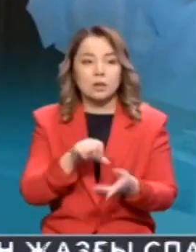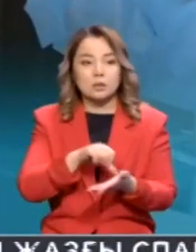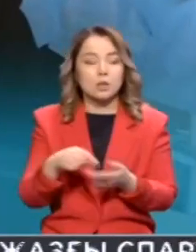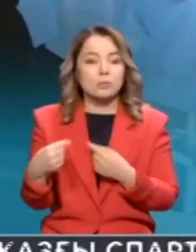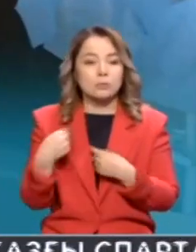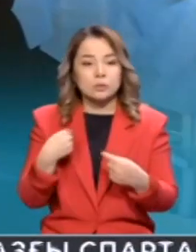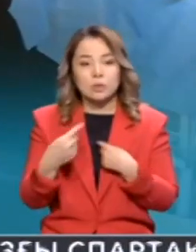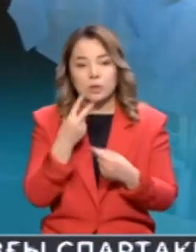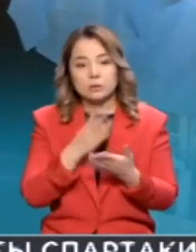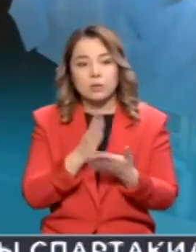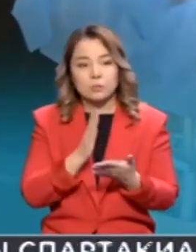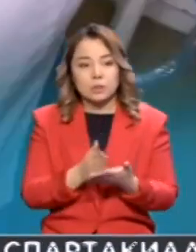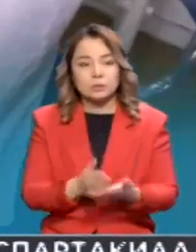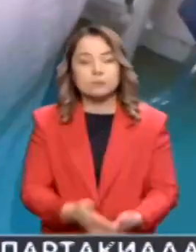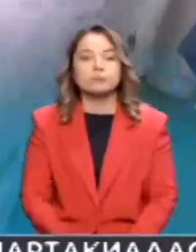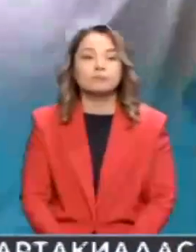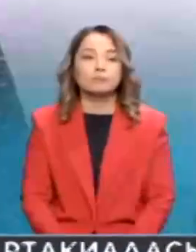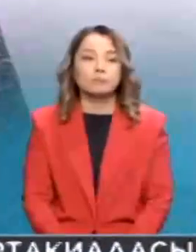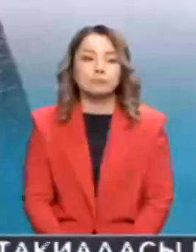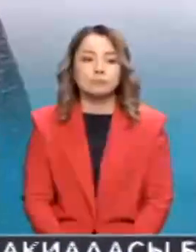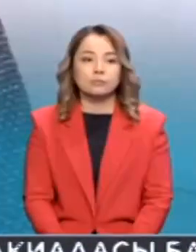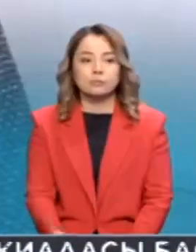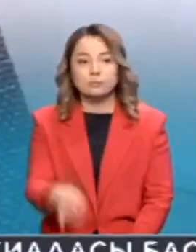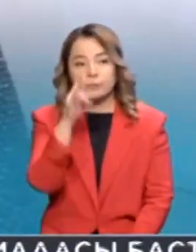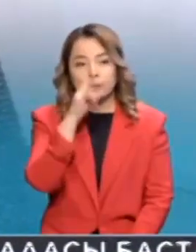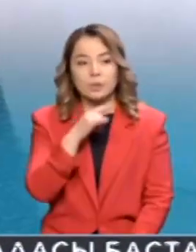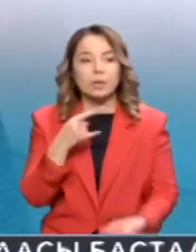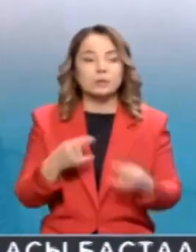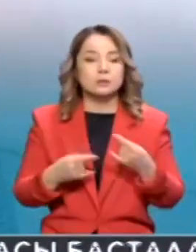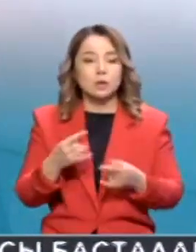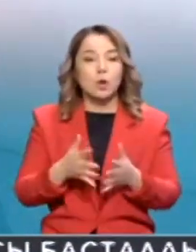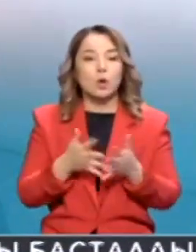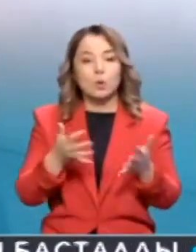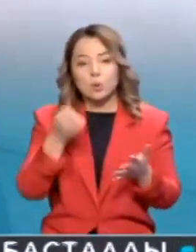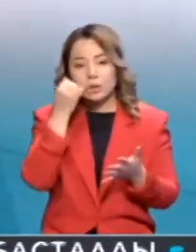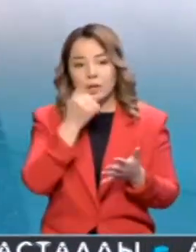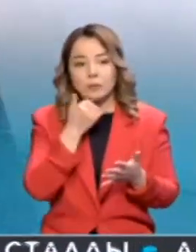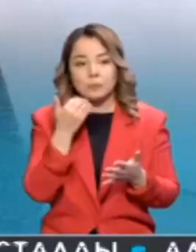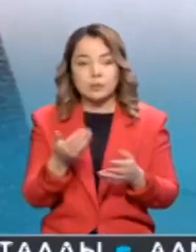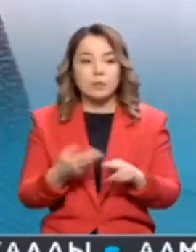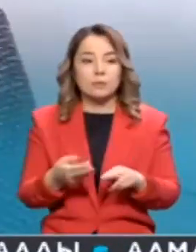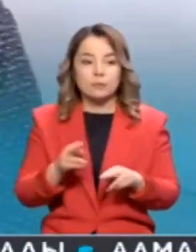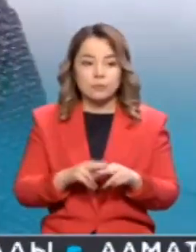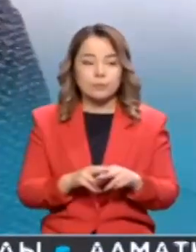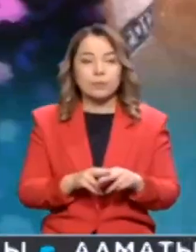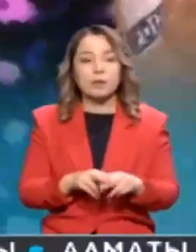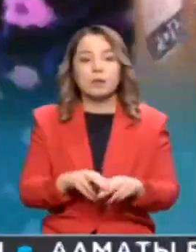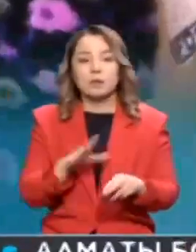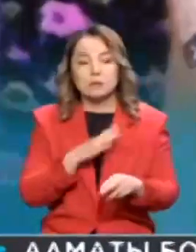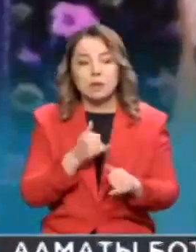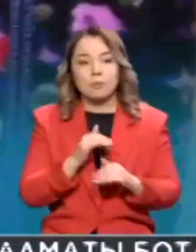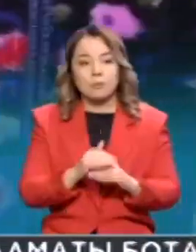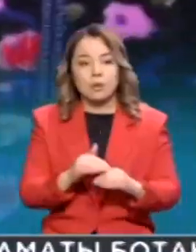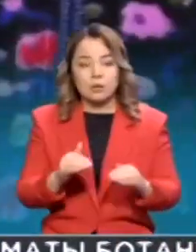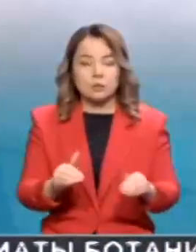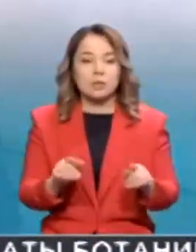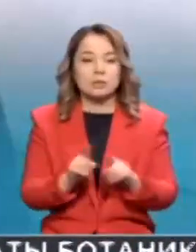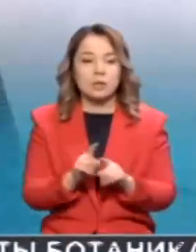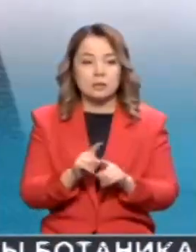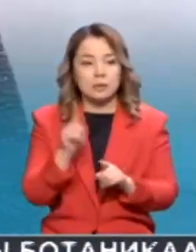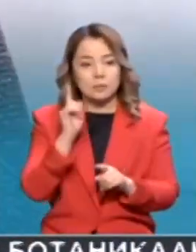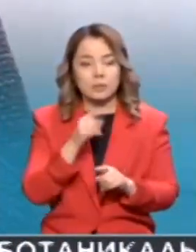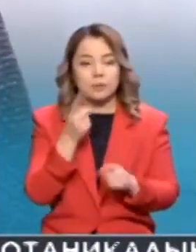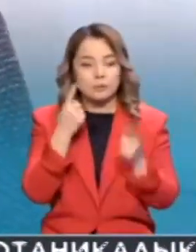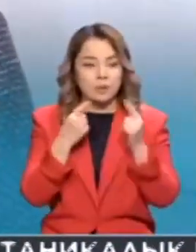әбден қажытқан еді. Қазақстан телевидениесіне көп-көп рахмет. Міне, әгі жыламай балаға тамақ бермейді деді.